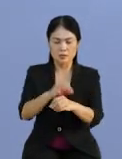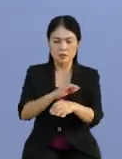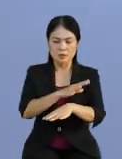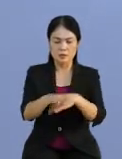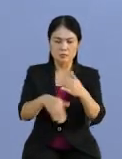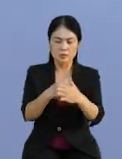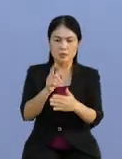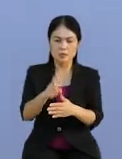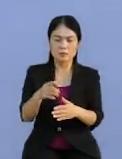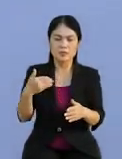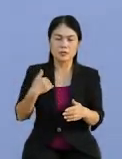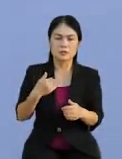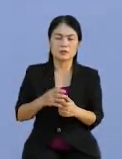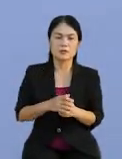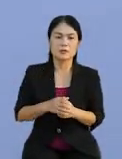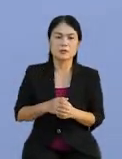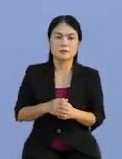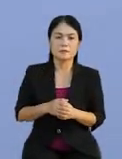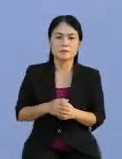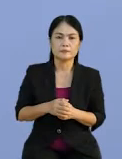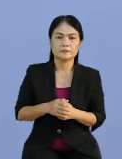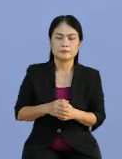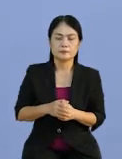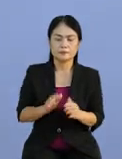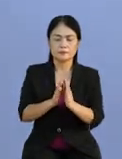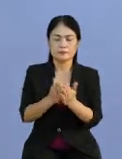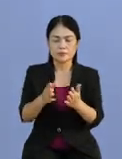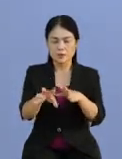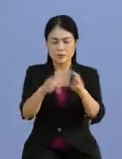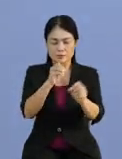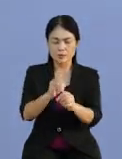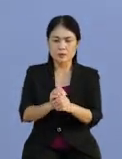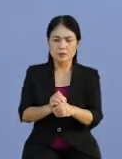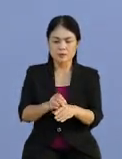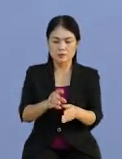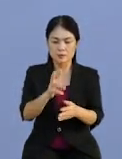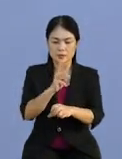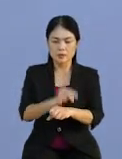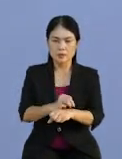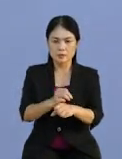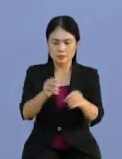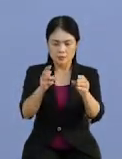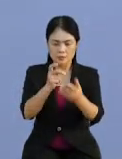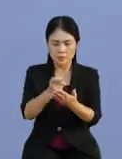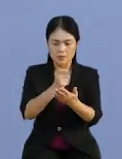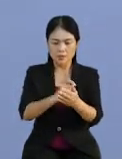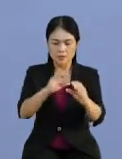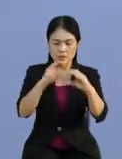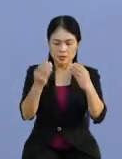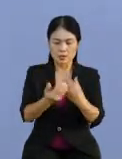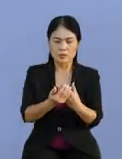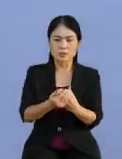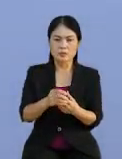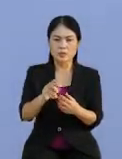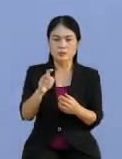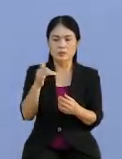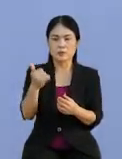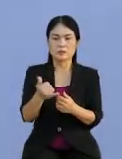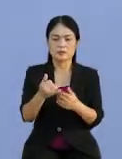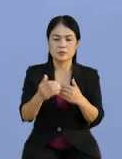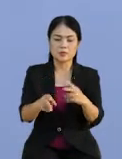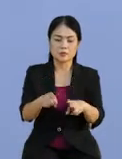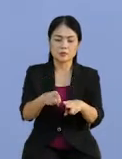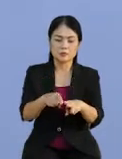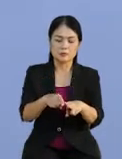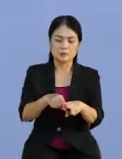tạc ổn lúc miền đôi chìa bạn cứ xịp hơi sạc xa cố bạn cần nất vị chìa thân ngay từ phạm mũi bằng